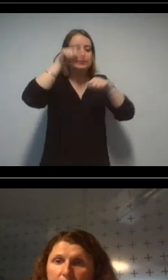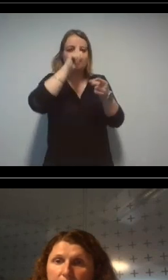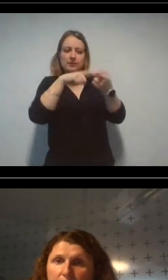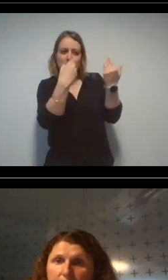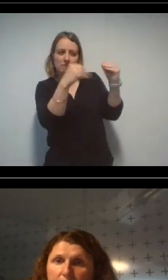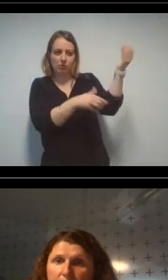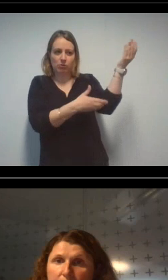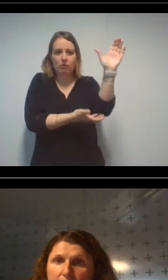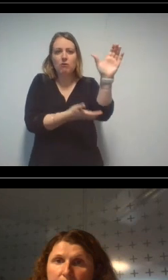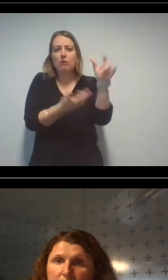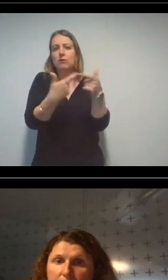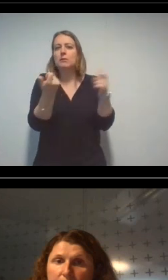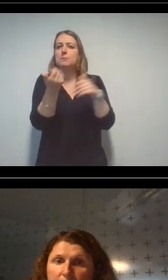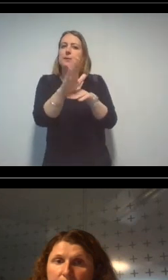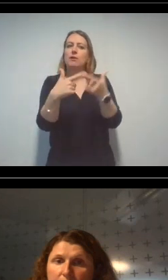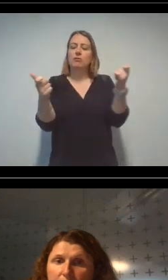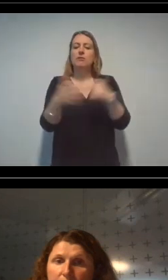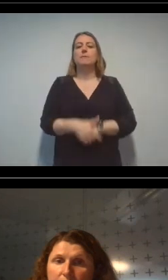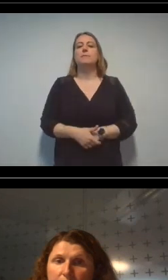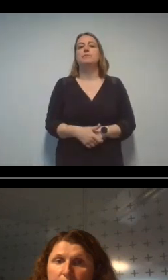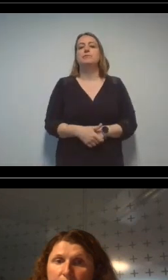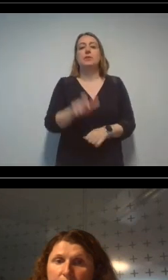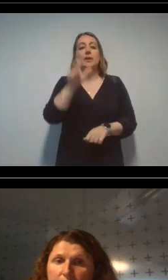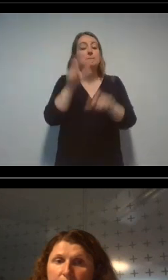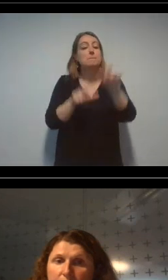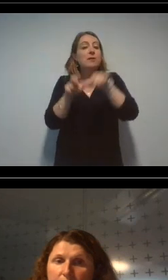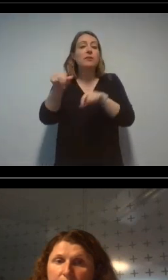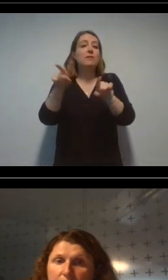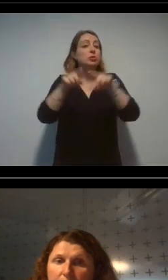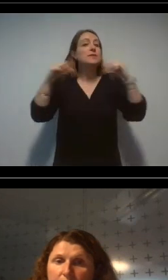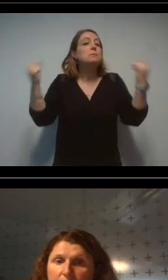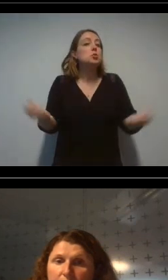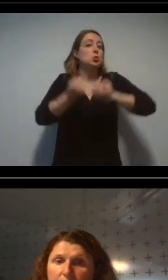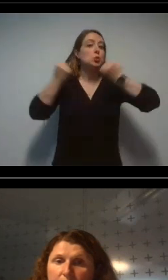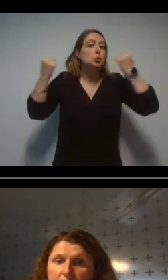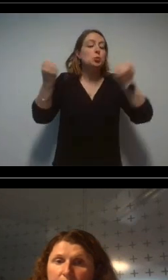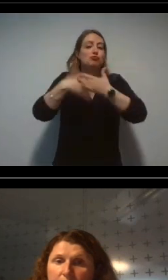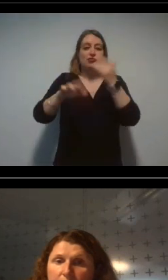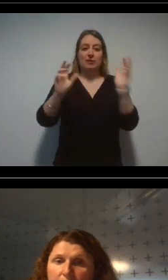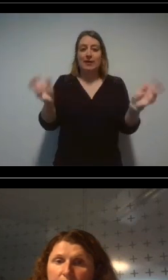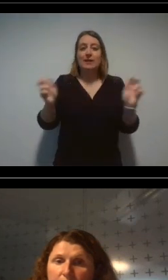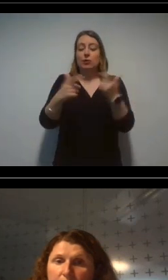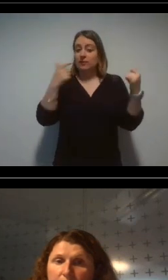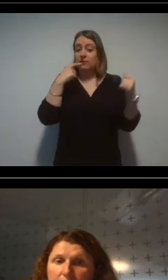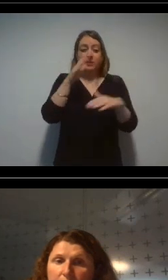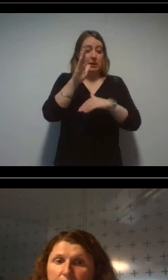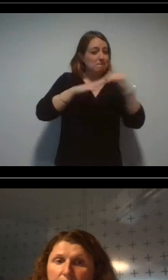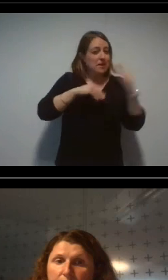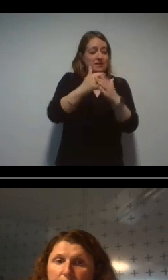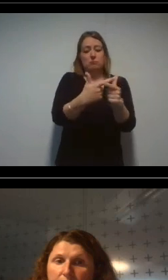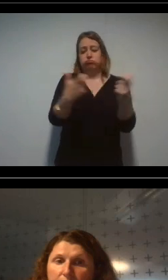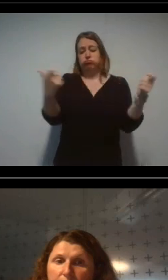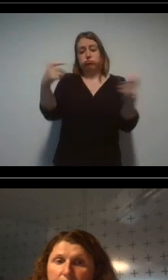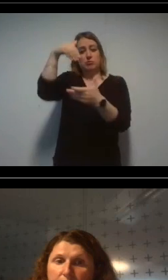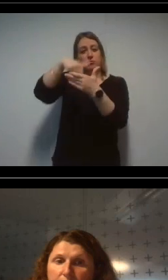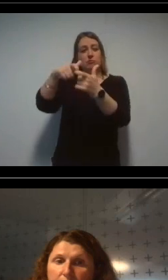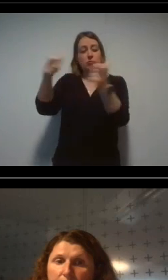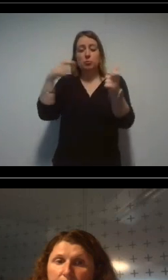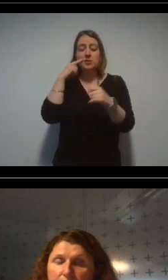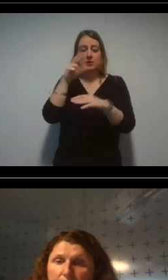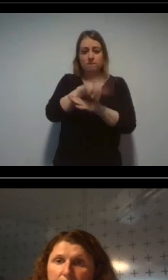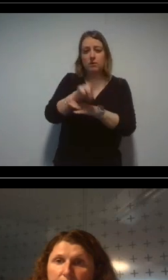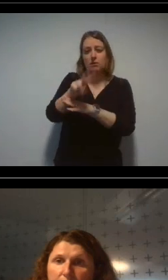distribuer cette crème, ceux qui vont s'occuper de faire la pub à la télé, etc., etc. Et puis ceux qui vont travailler